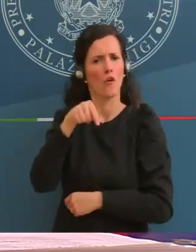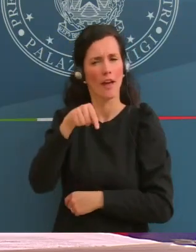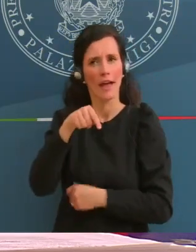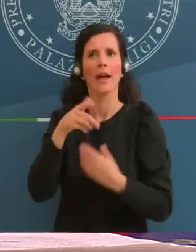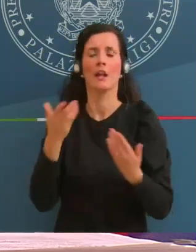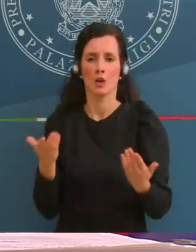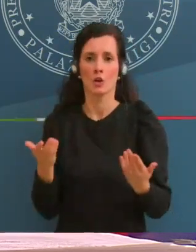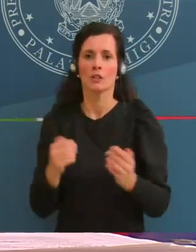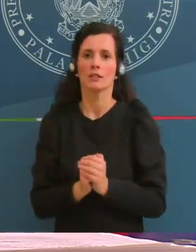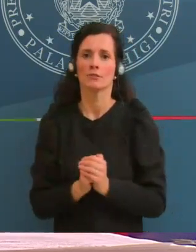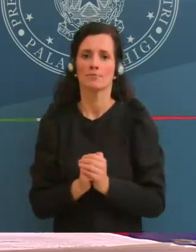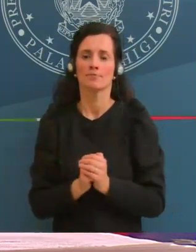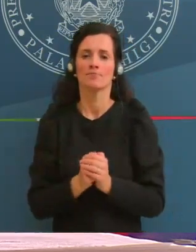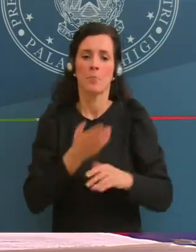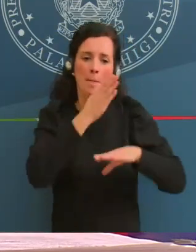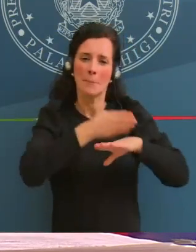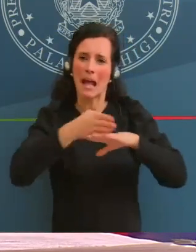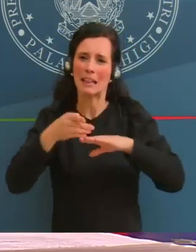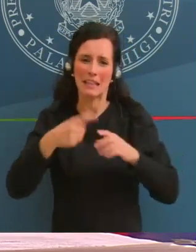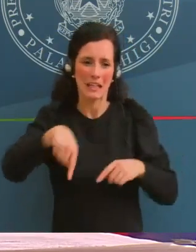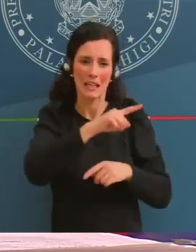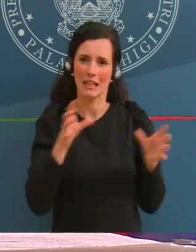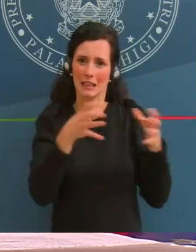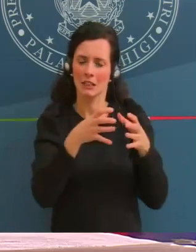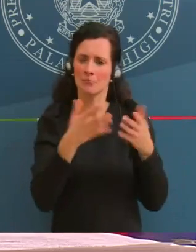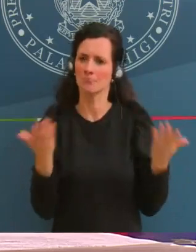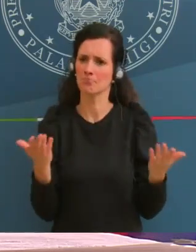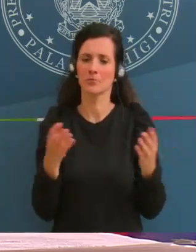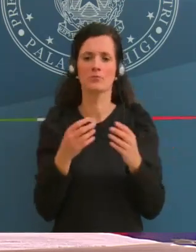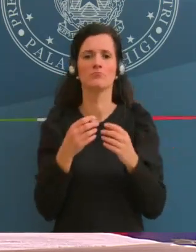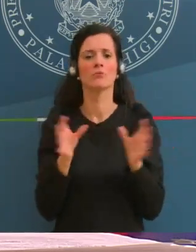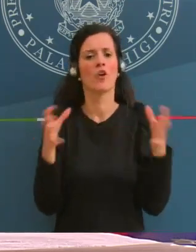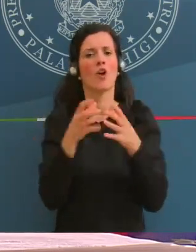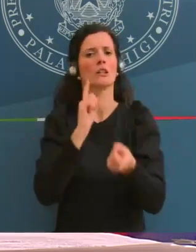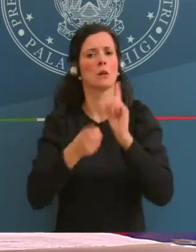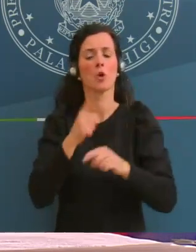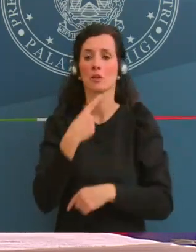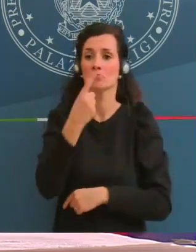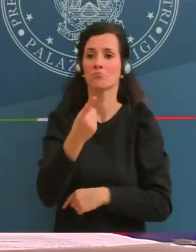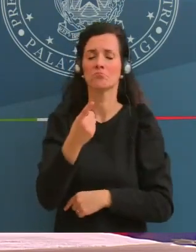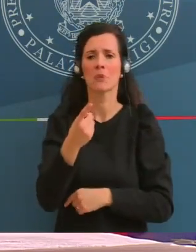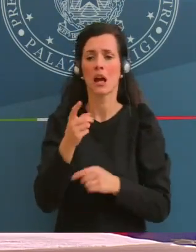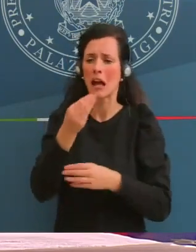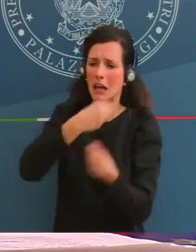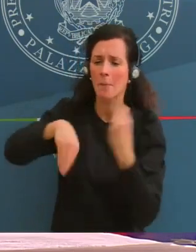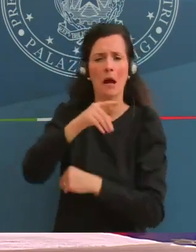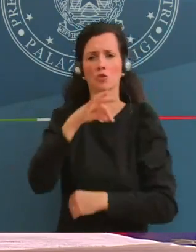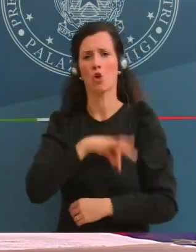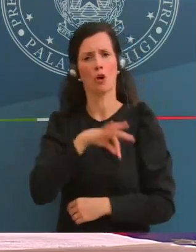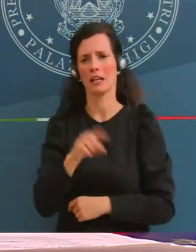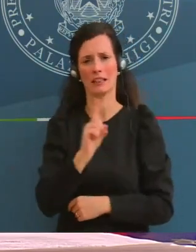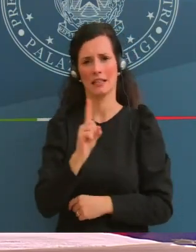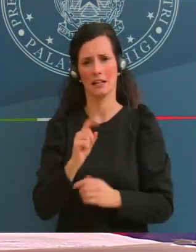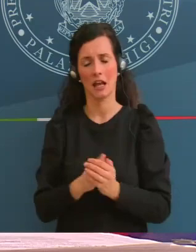e questo fa loro onore perché fa onore perché io l'ho già detto una parola che io rabbrividisco